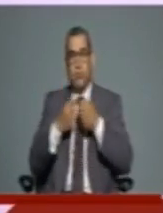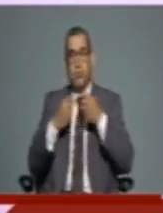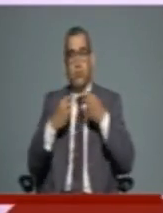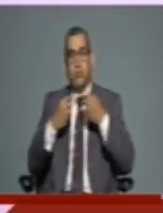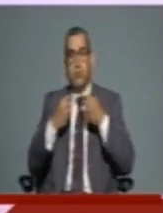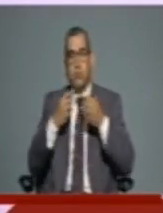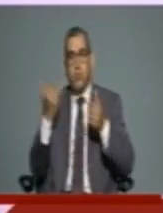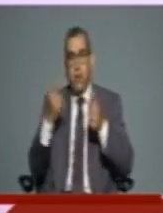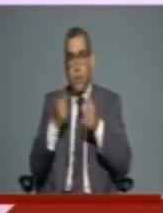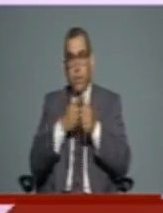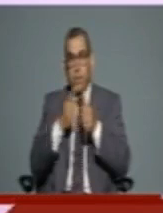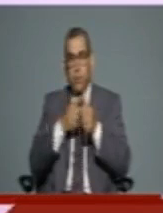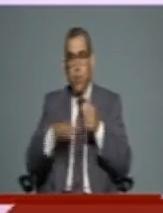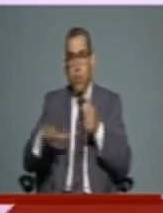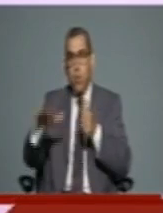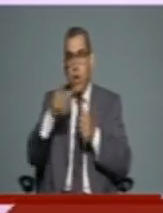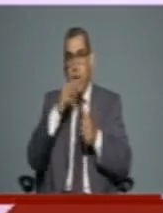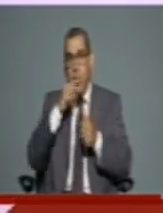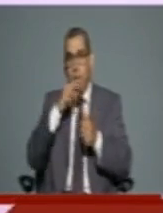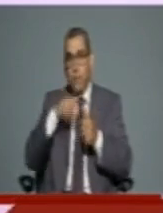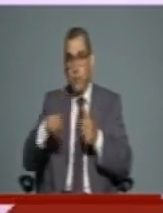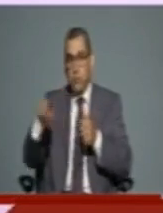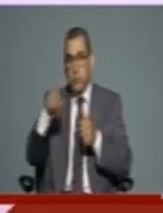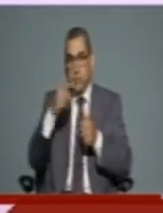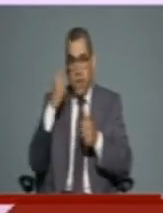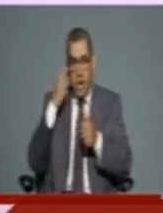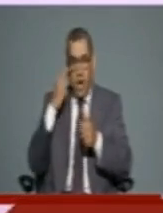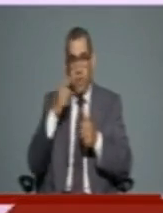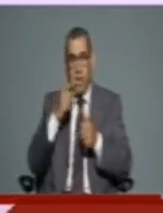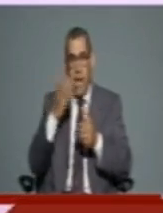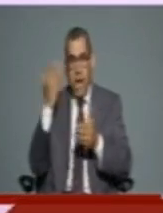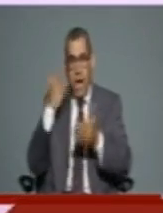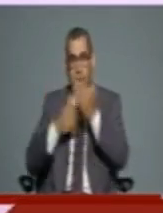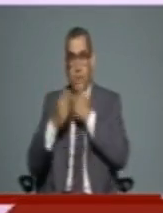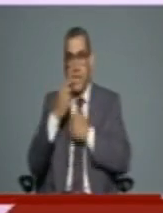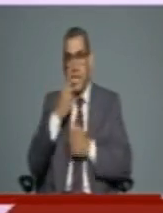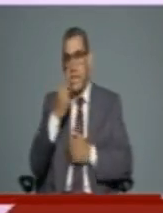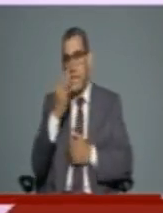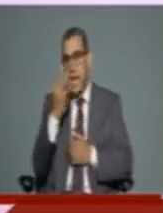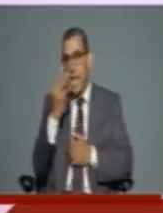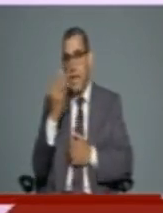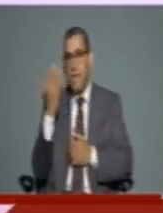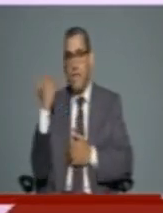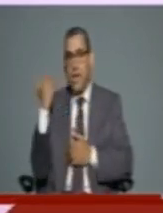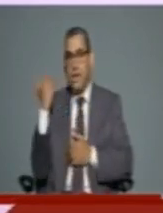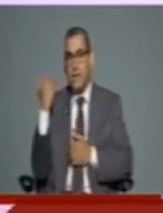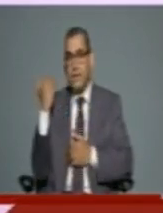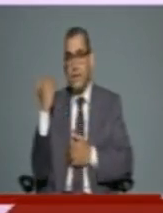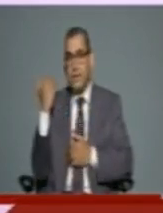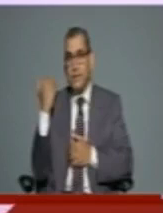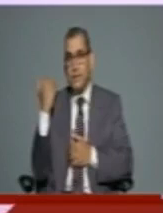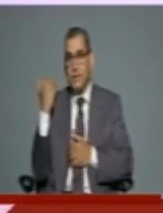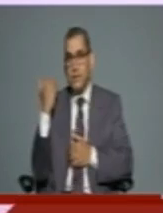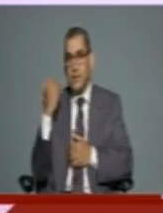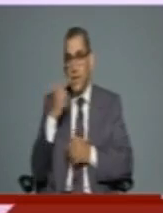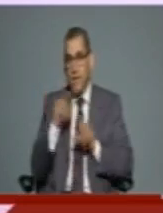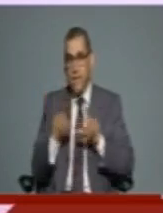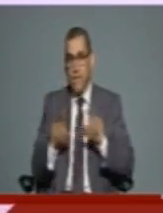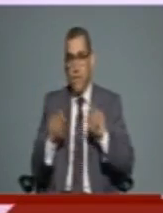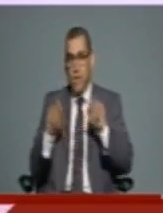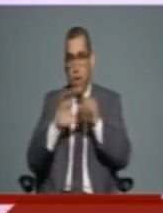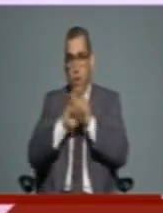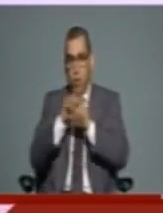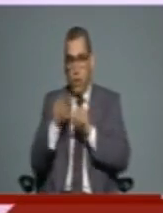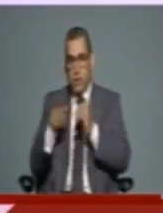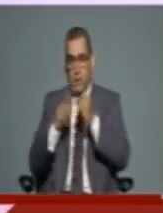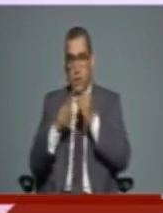والجميع تكلم عن ما حدث في السنوات الثلاثة الأخيرة وهو جائحة كورونا،